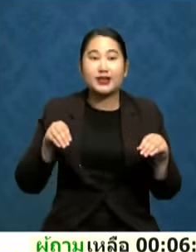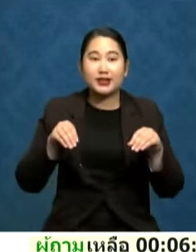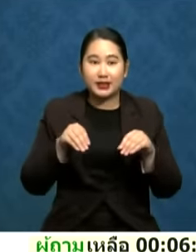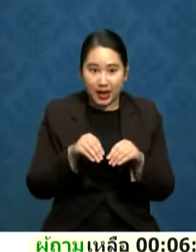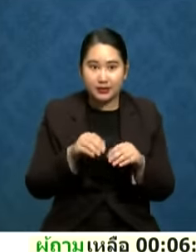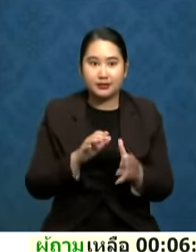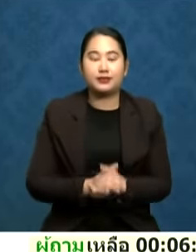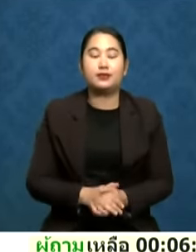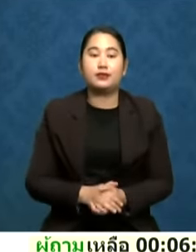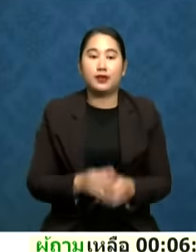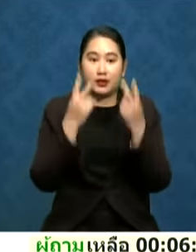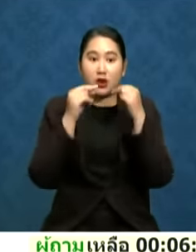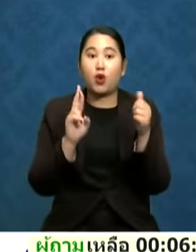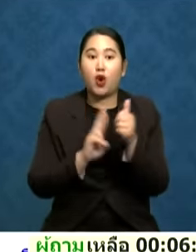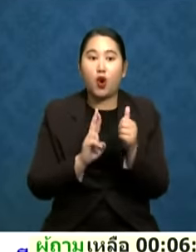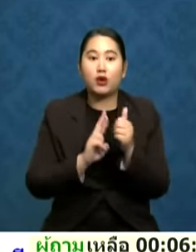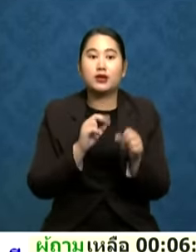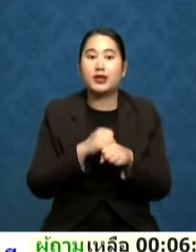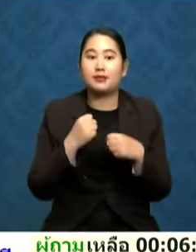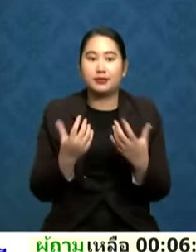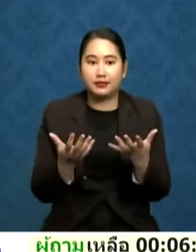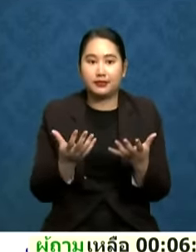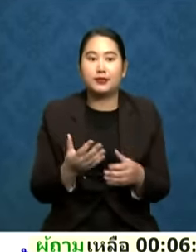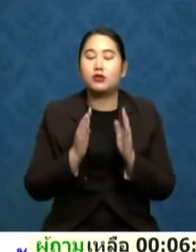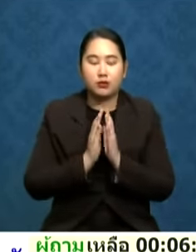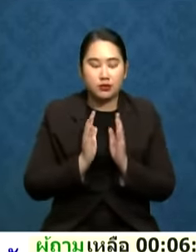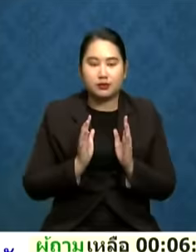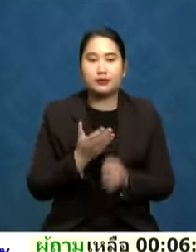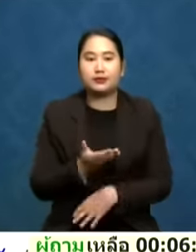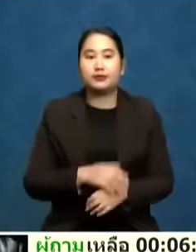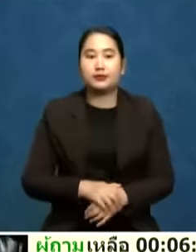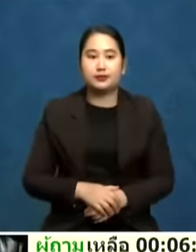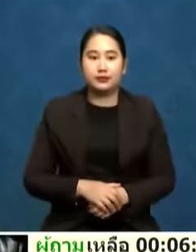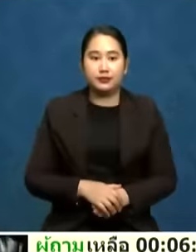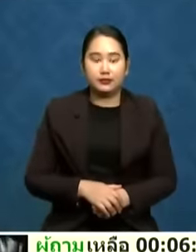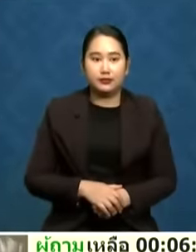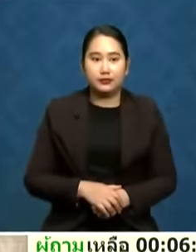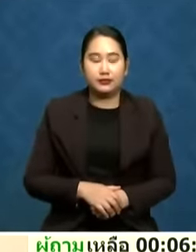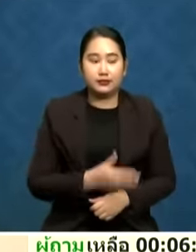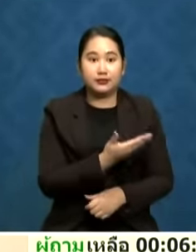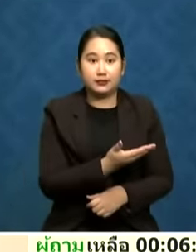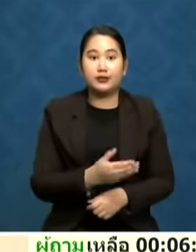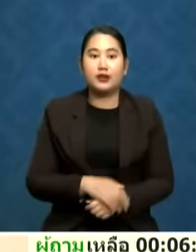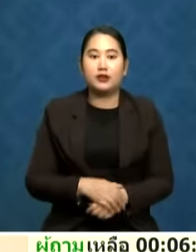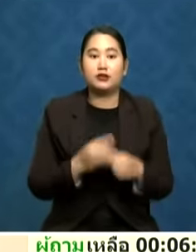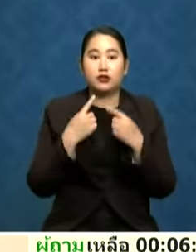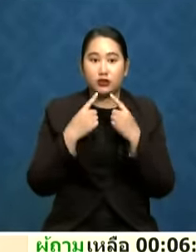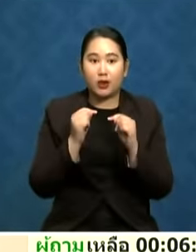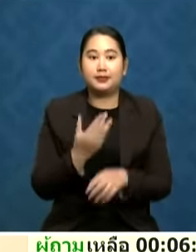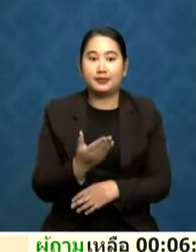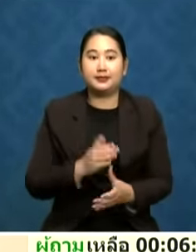ท่านรองนายกรกธุมตรีท่านจะทำอย่ไร กัเรื่องนี้ขบคคร Workiyorumเช ท่านรองนายกครับ